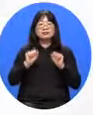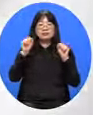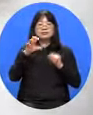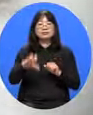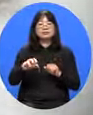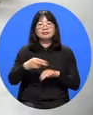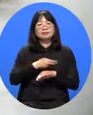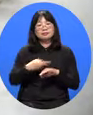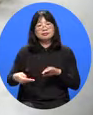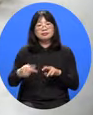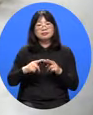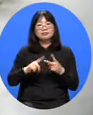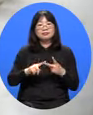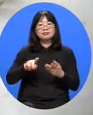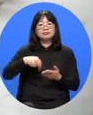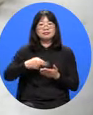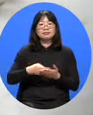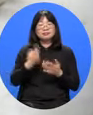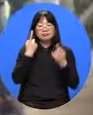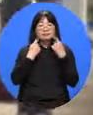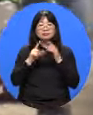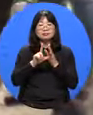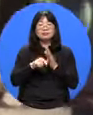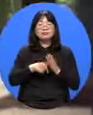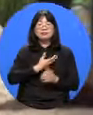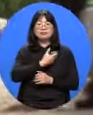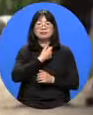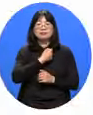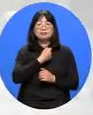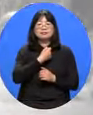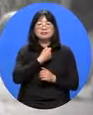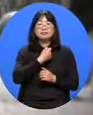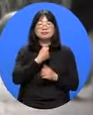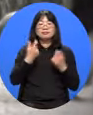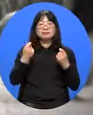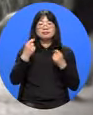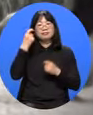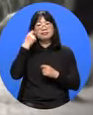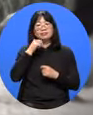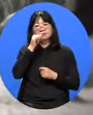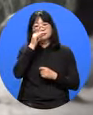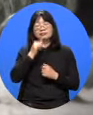운동장에서 미끄러지거나 넘어져서 다칠 때는 심장이 쿵 떨어질 것 같아요.